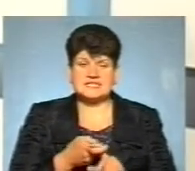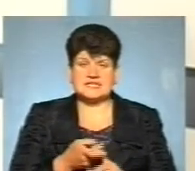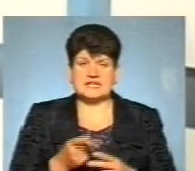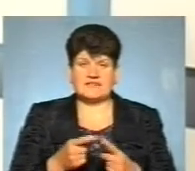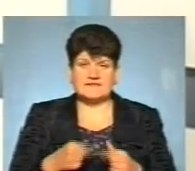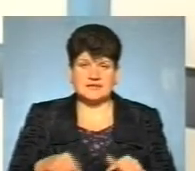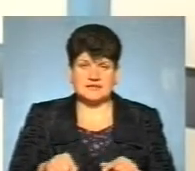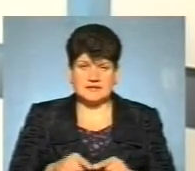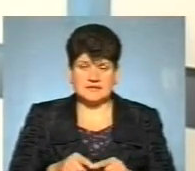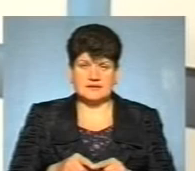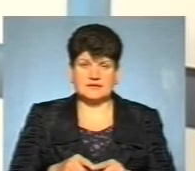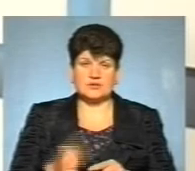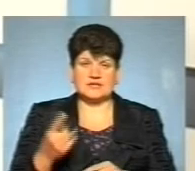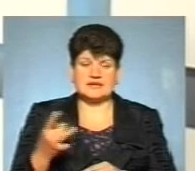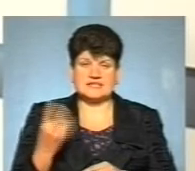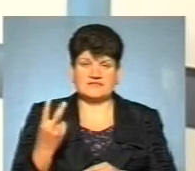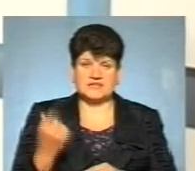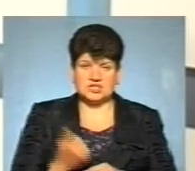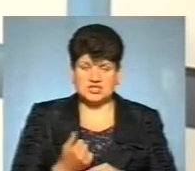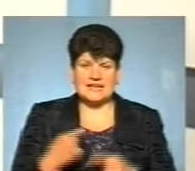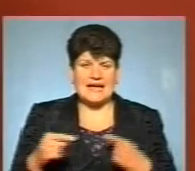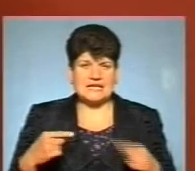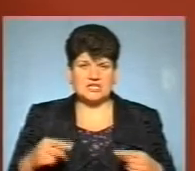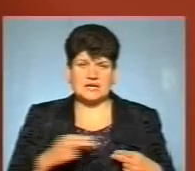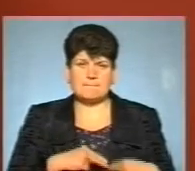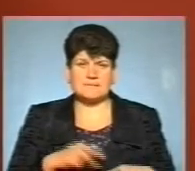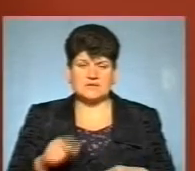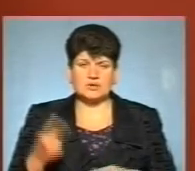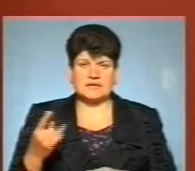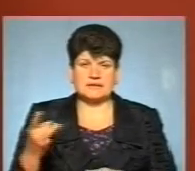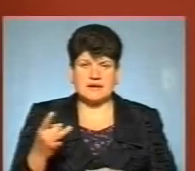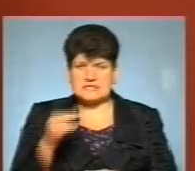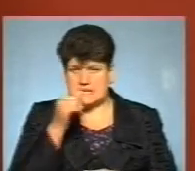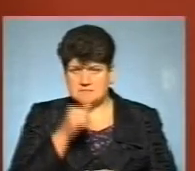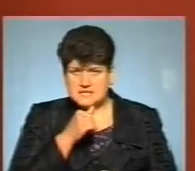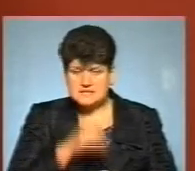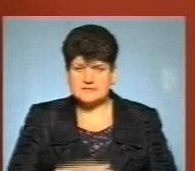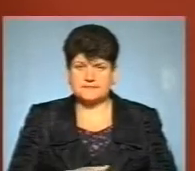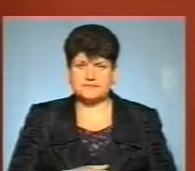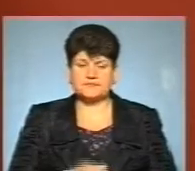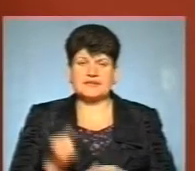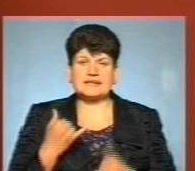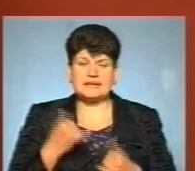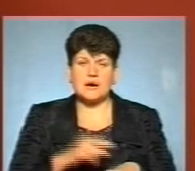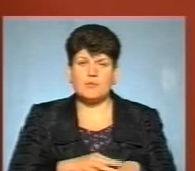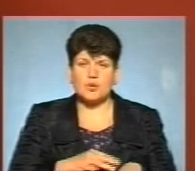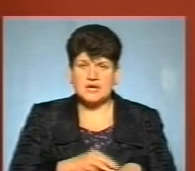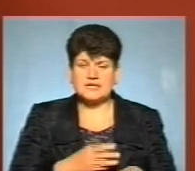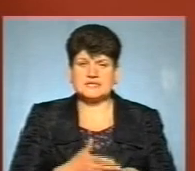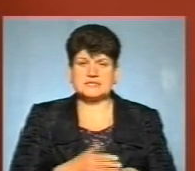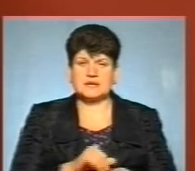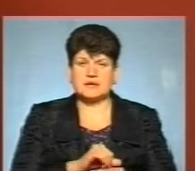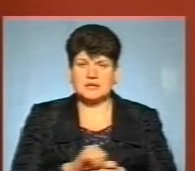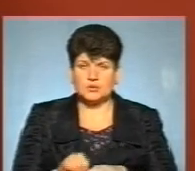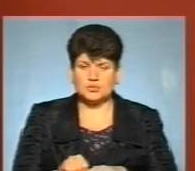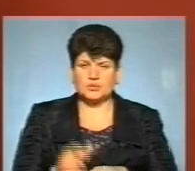відділень – це раз на 2 тижні. Для інших медичних працівників – раз на місяць. Для поліції,